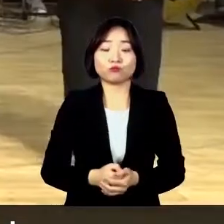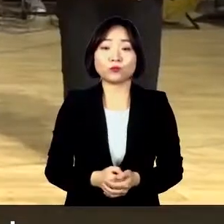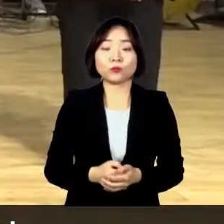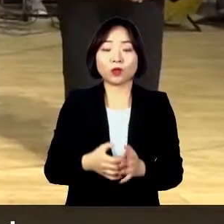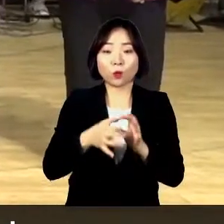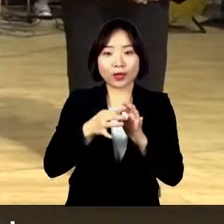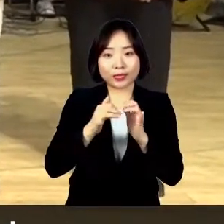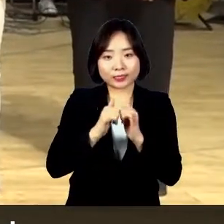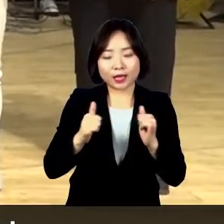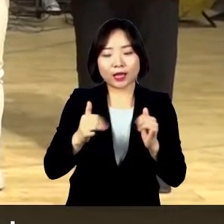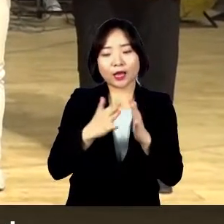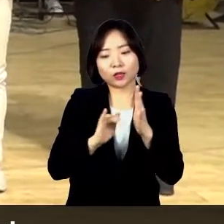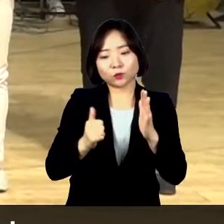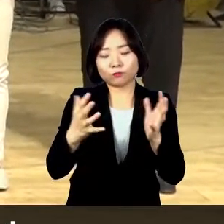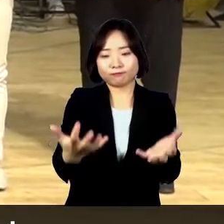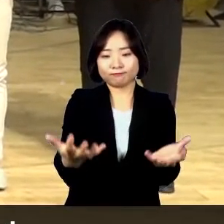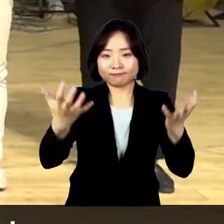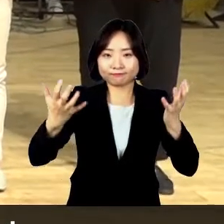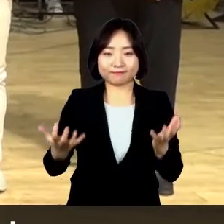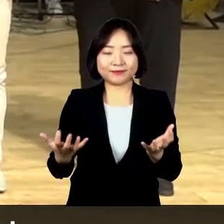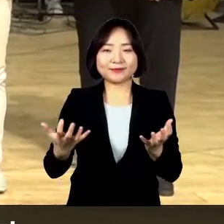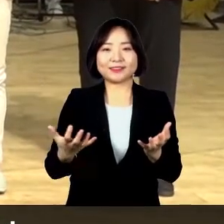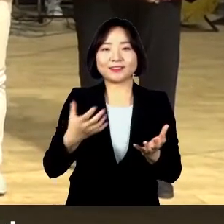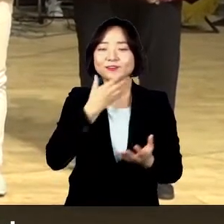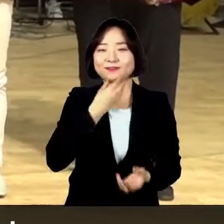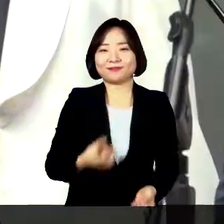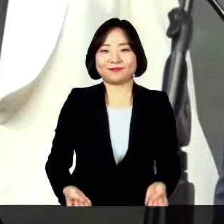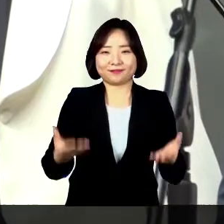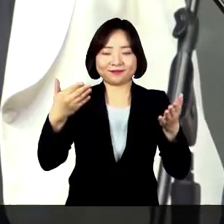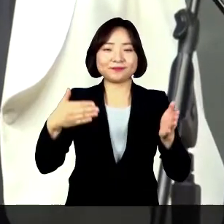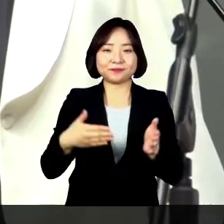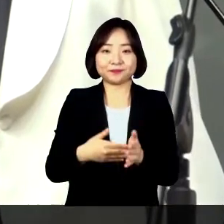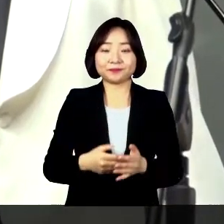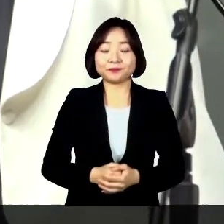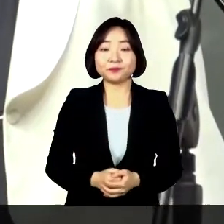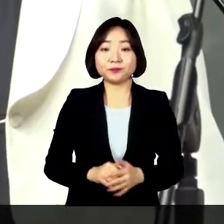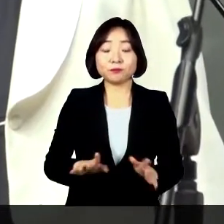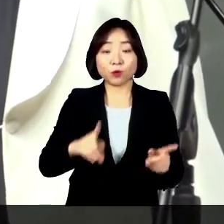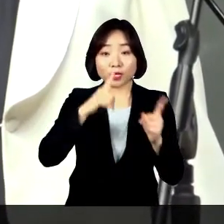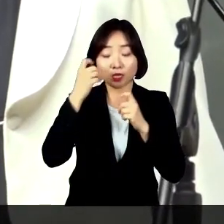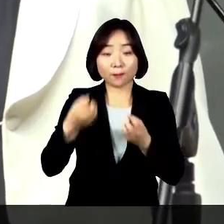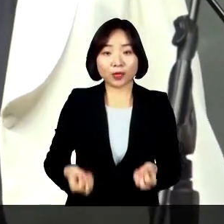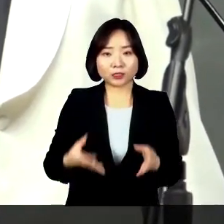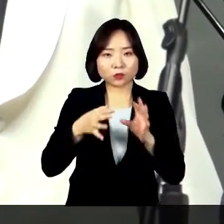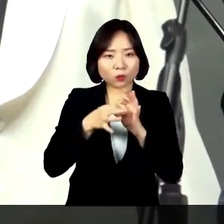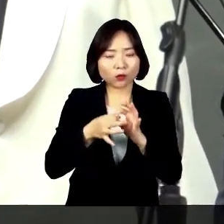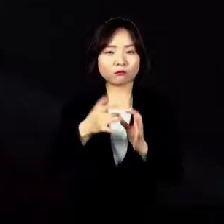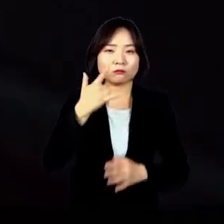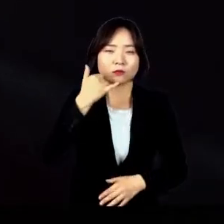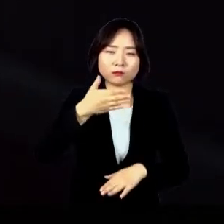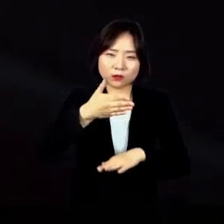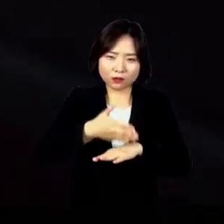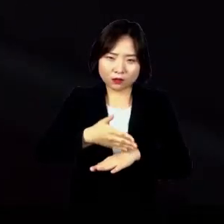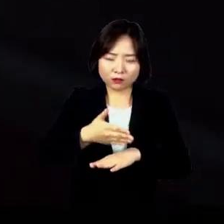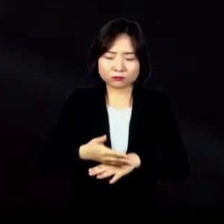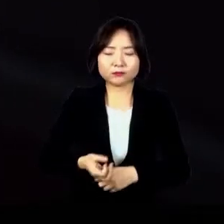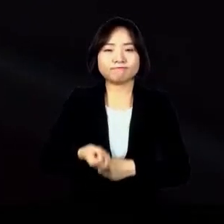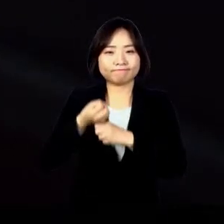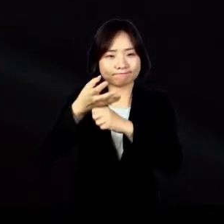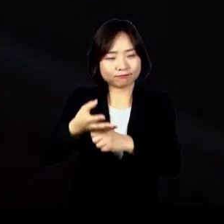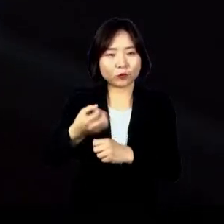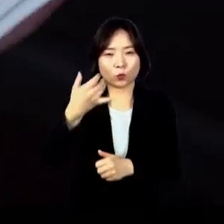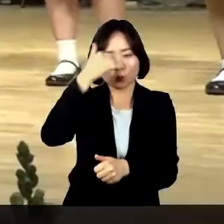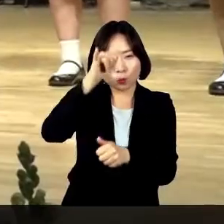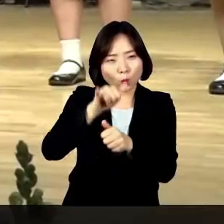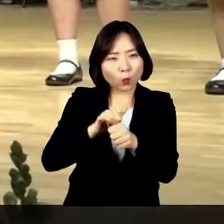가족과 관계자들이 나와 더욱 자리를 축하해 주었습니다. 이번 기념행사를 통해 부모님께 감사의 마음을 전하고 효의